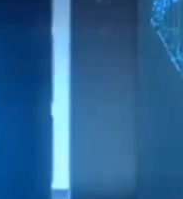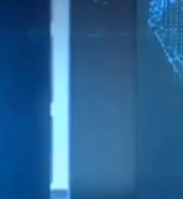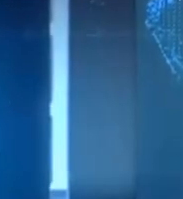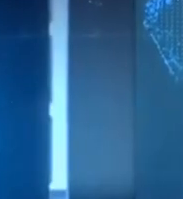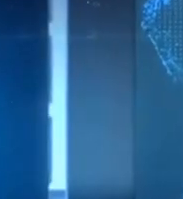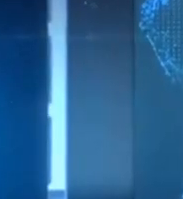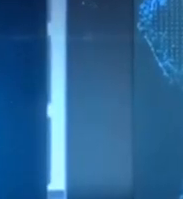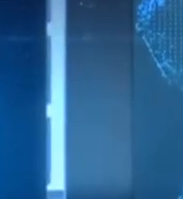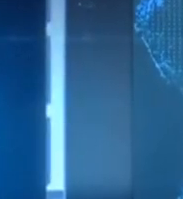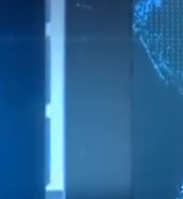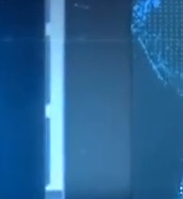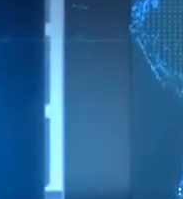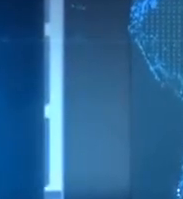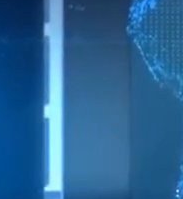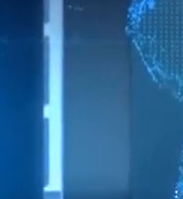арнасы.